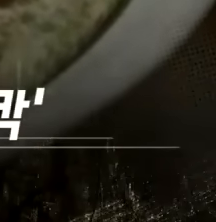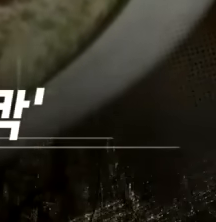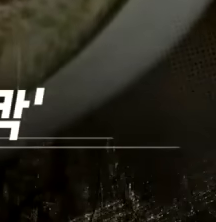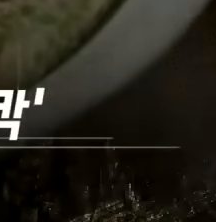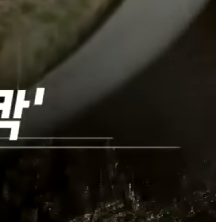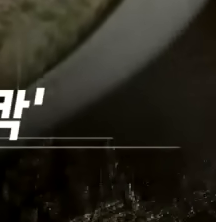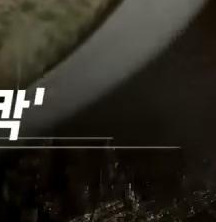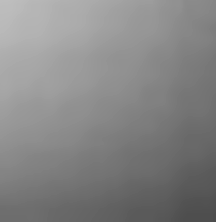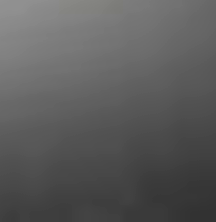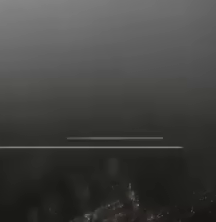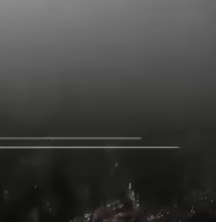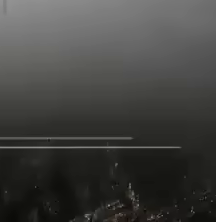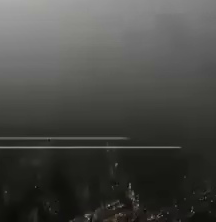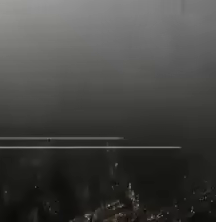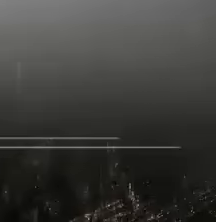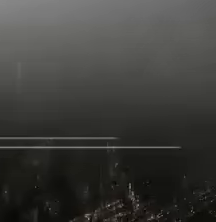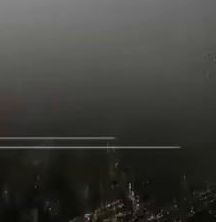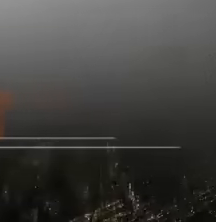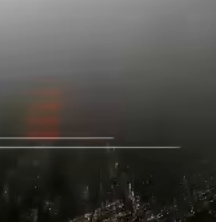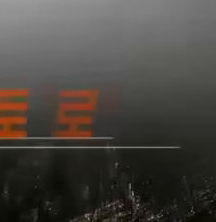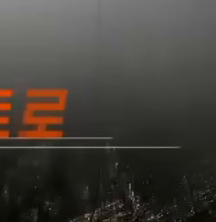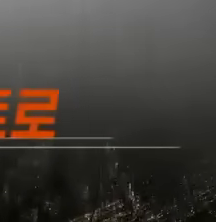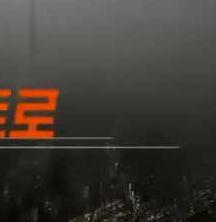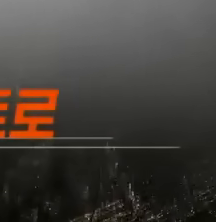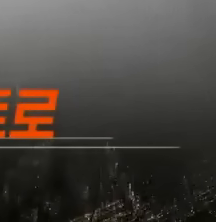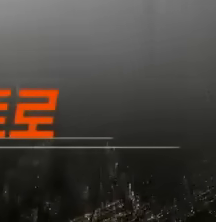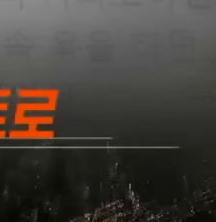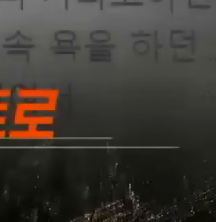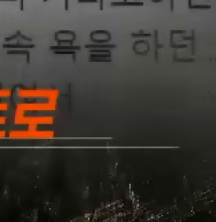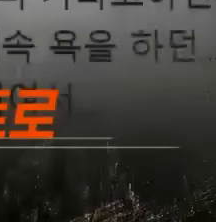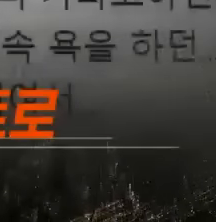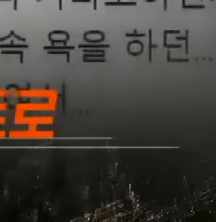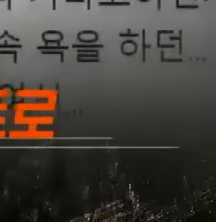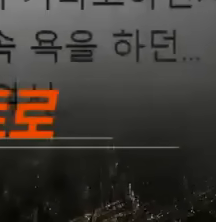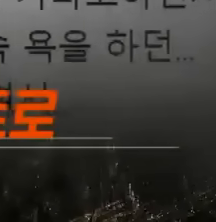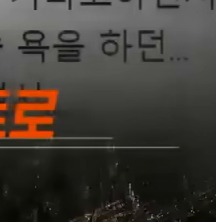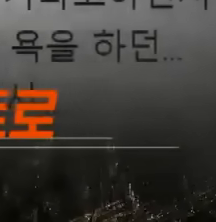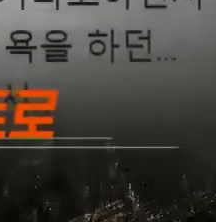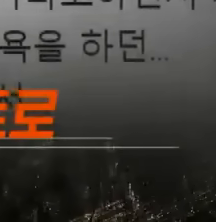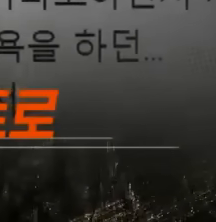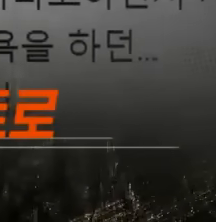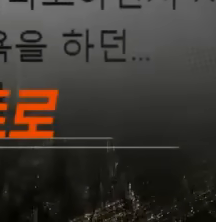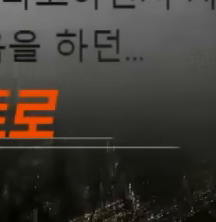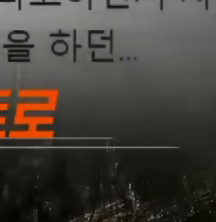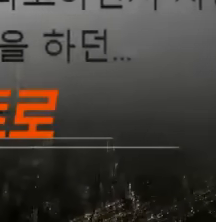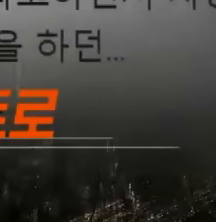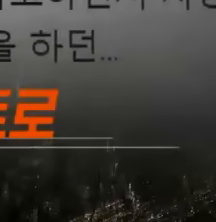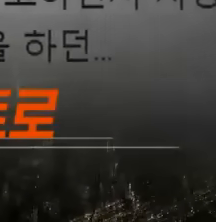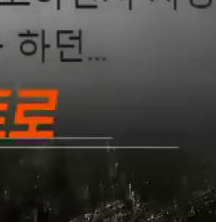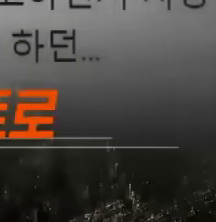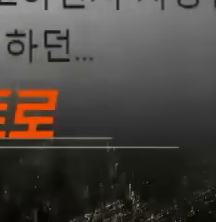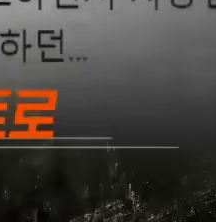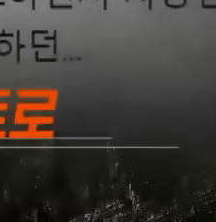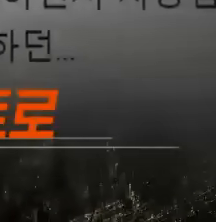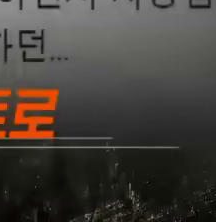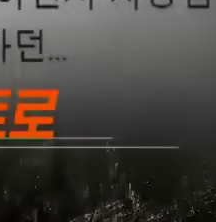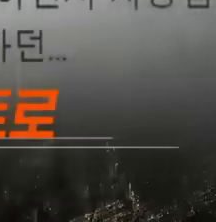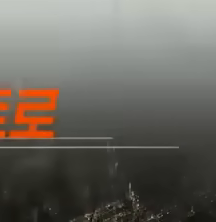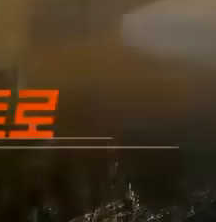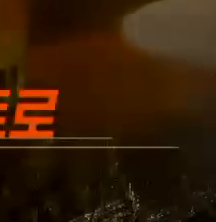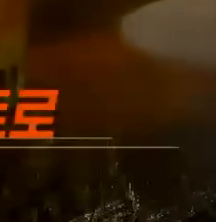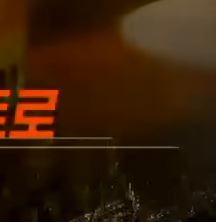주장이 됐습니다 양에 비해 가격이 비싸다는 손님들의 항의에 횟집 사장은 도리어 서를 퍼부었다는